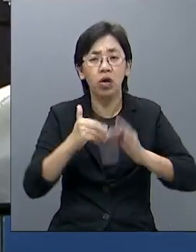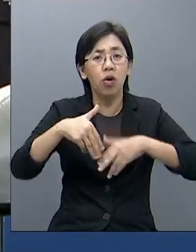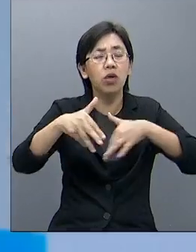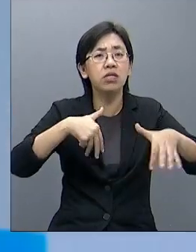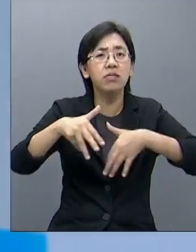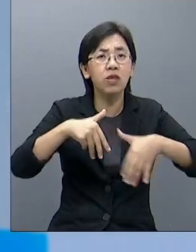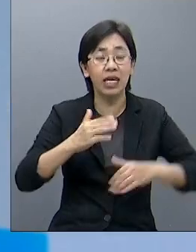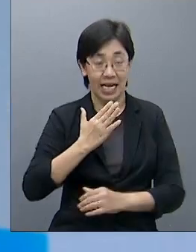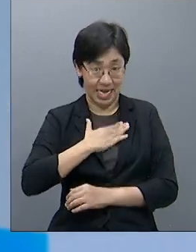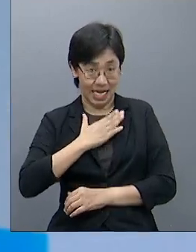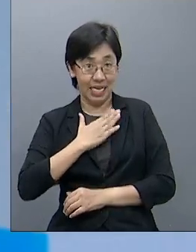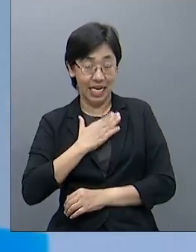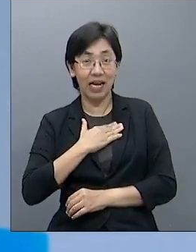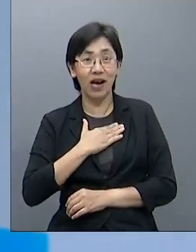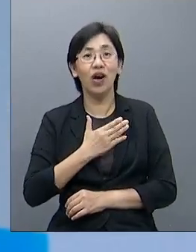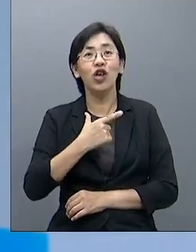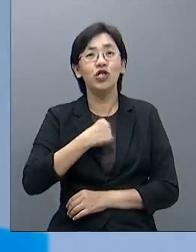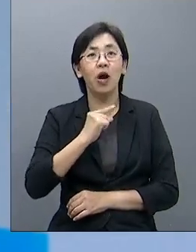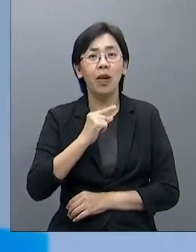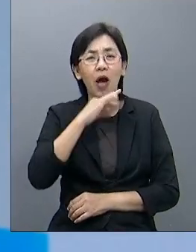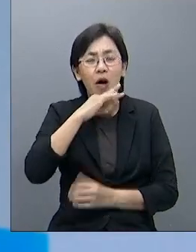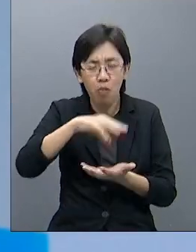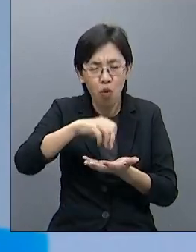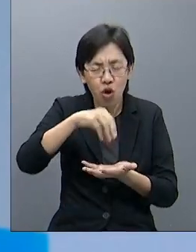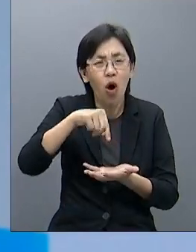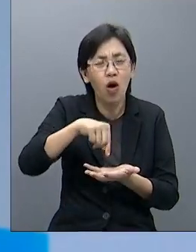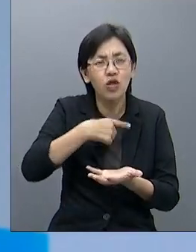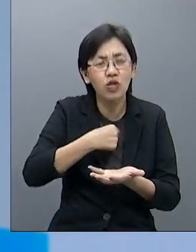'tมาตองใครทไหน อย่างชมพดง่ tuttoเป็คนชบกษ hooked Mew H coco s